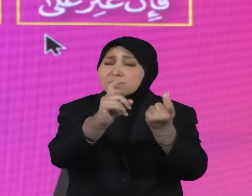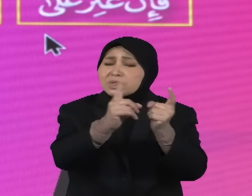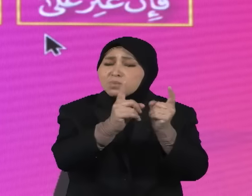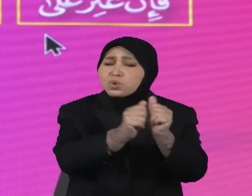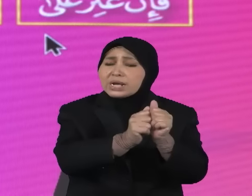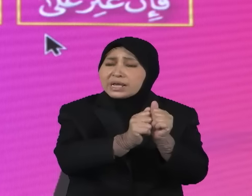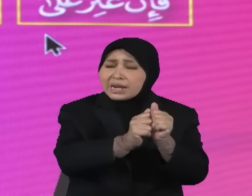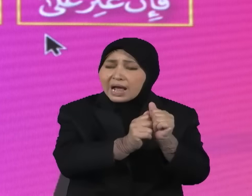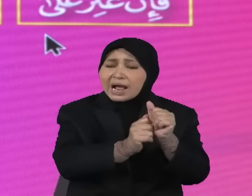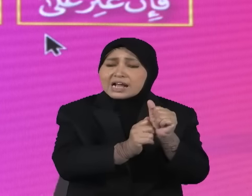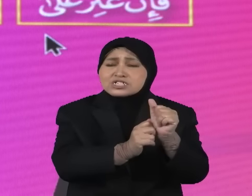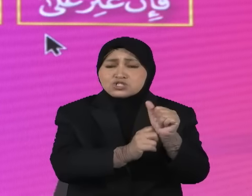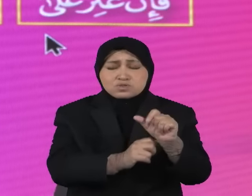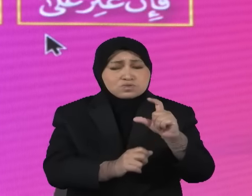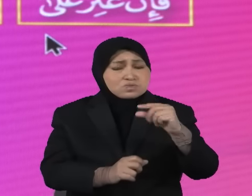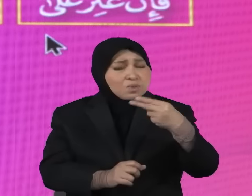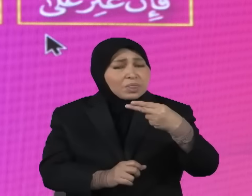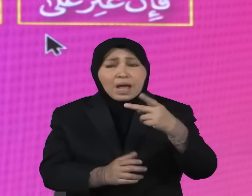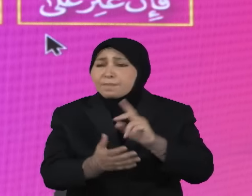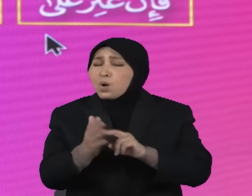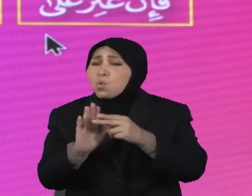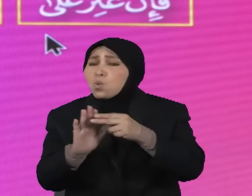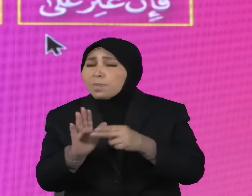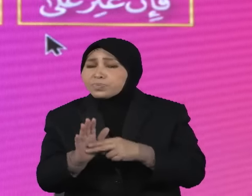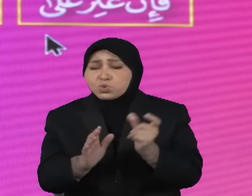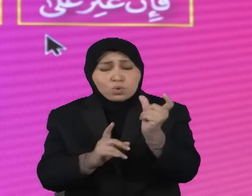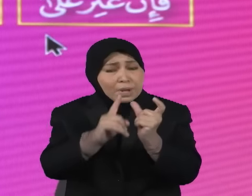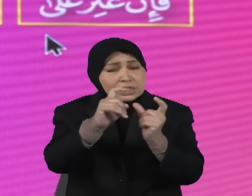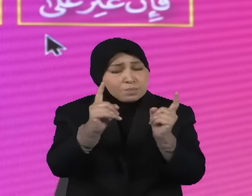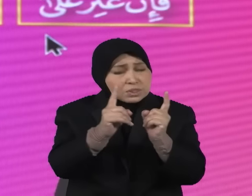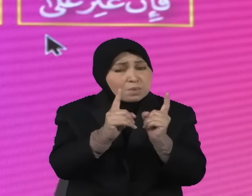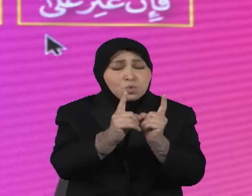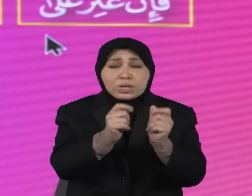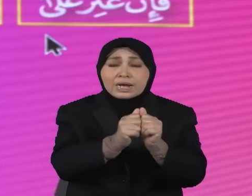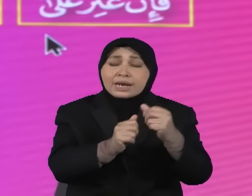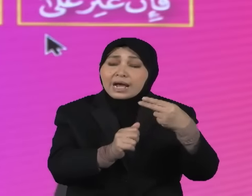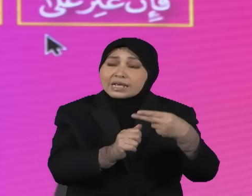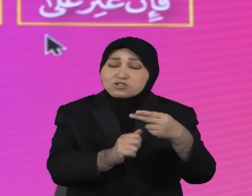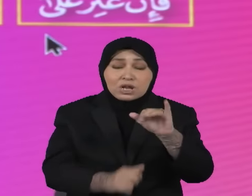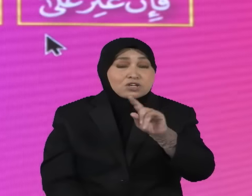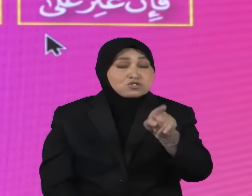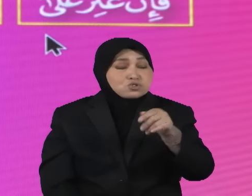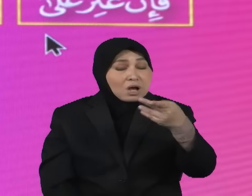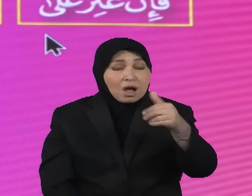Apakah hukumnya? Nun mati bertemu dengan ain, hukum dia adalah izhar